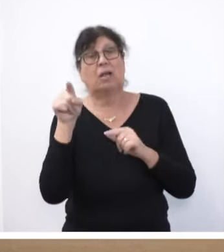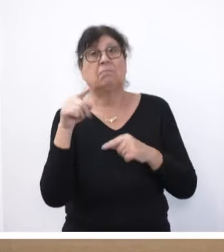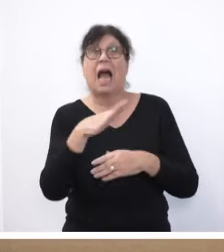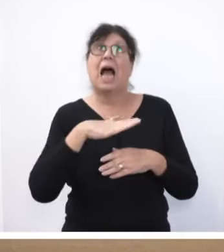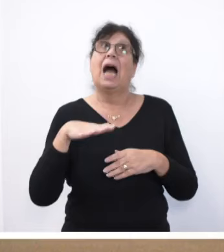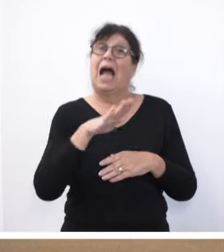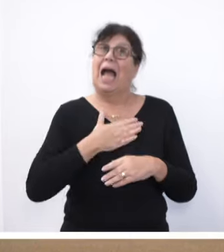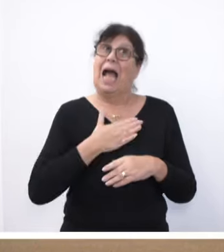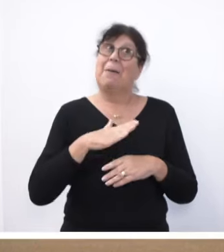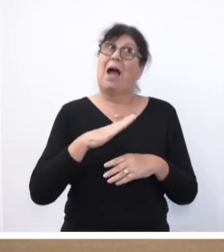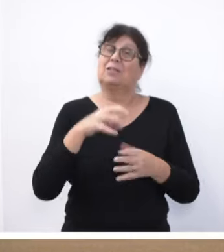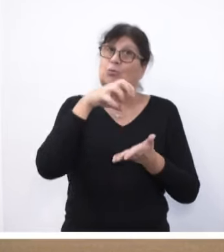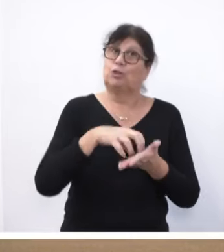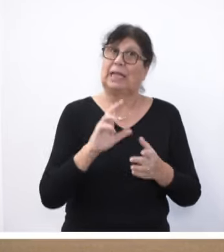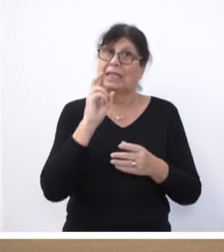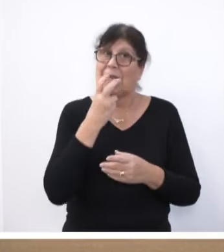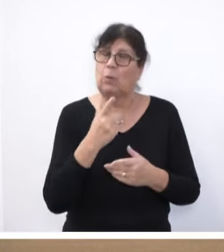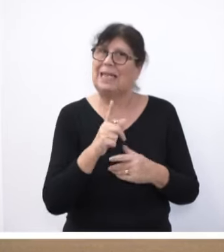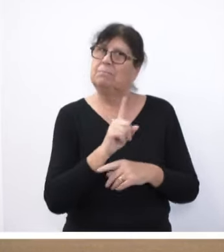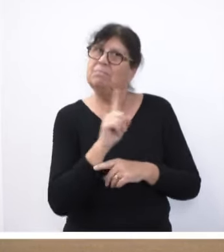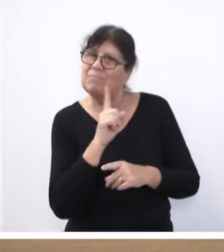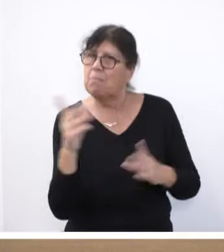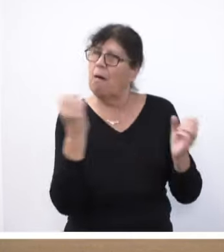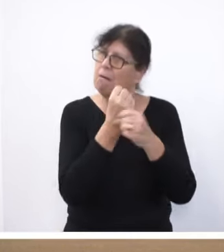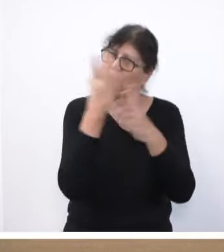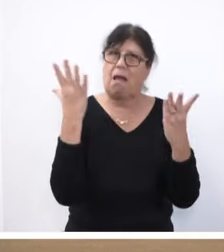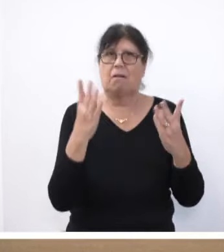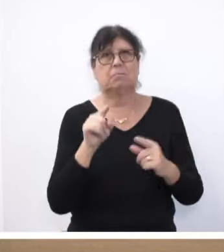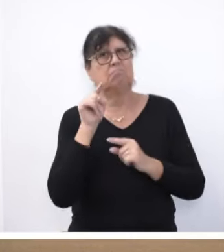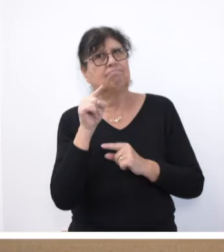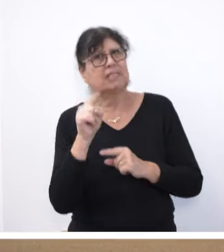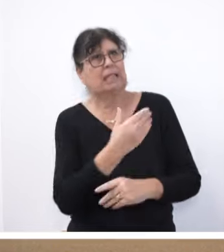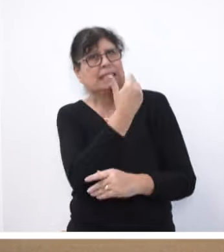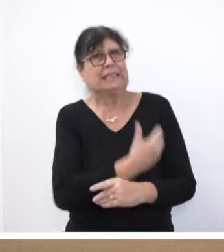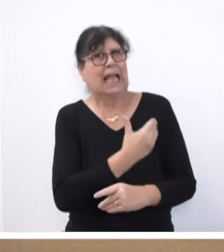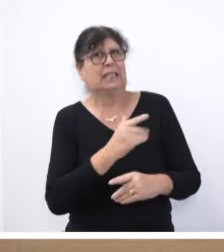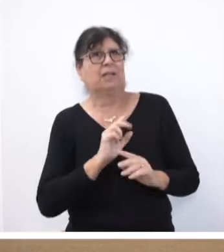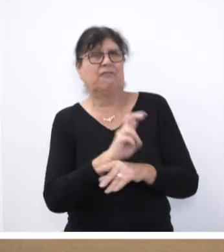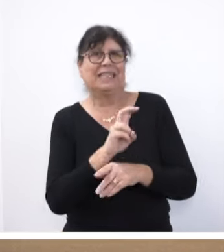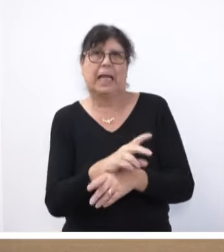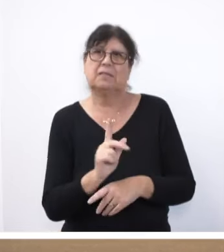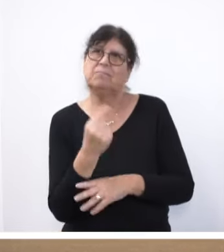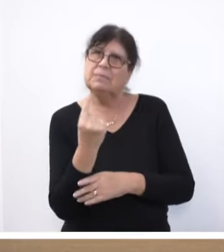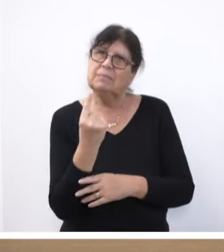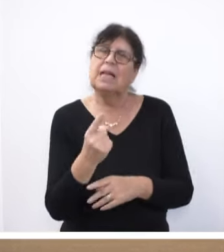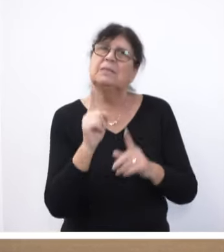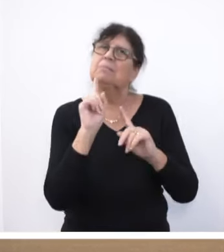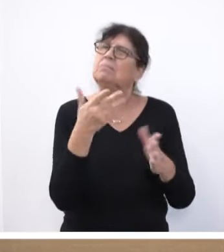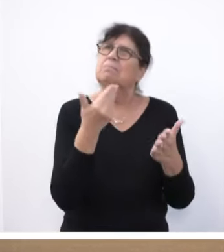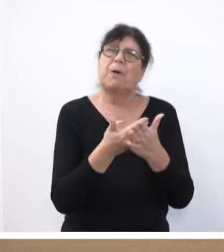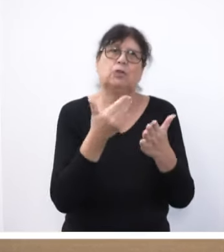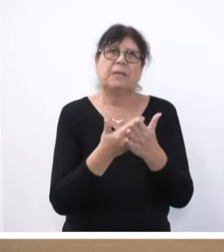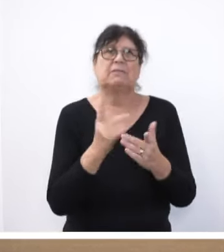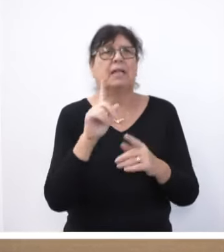Heimatstadt Saarlouis, dabei war stets von einer ganz klaren Linie Ihrerseits geprägt. Sie setzten sich beispielsweise